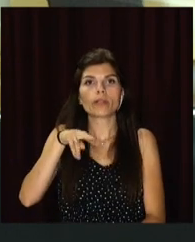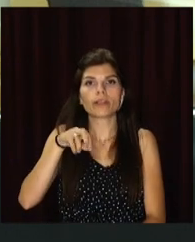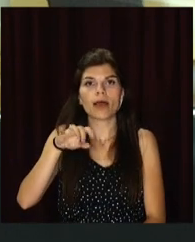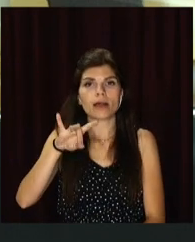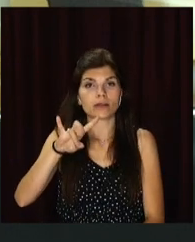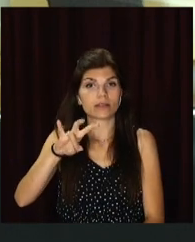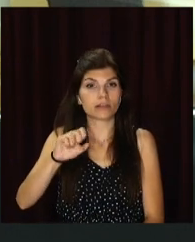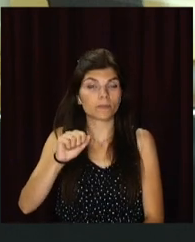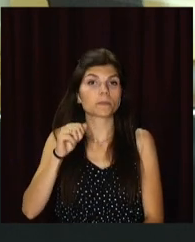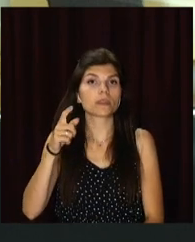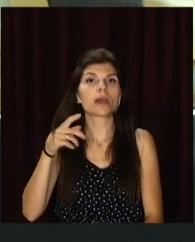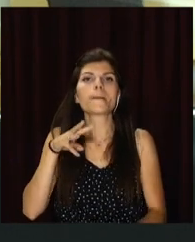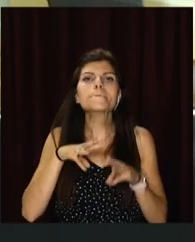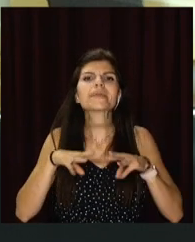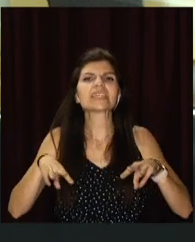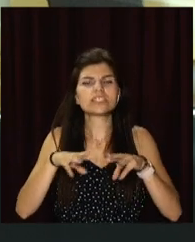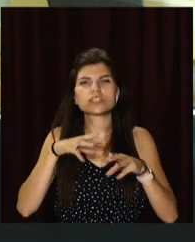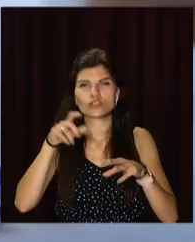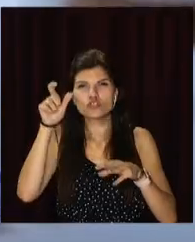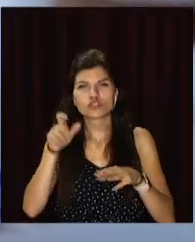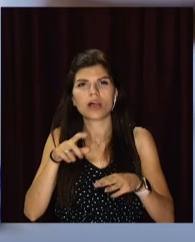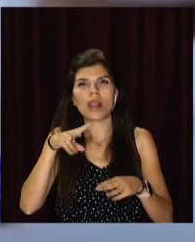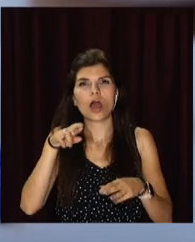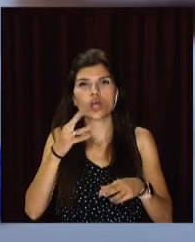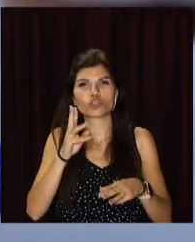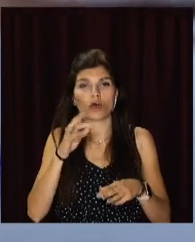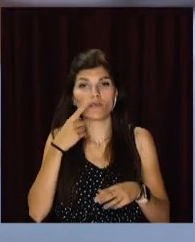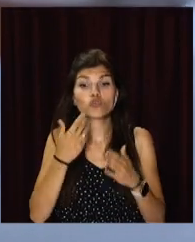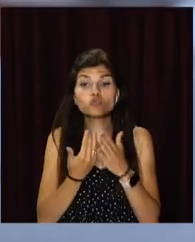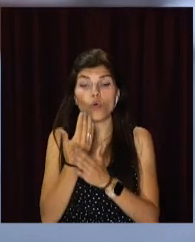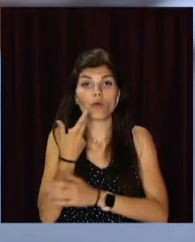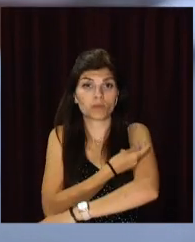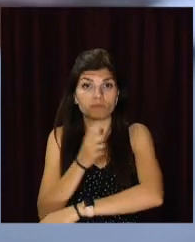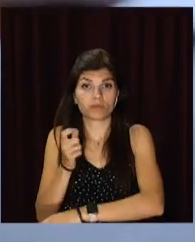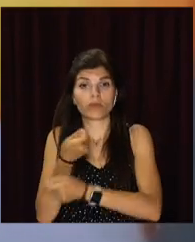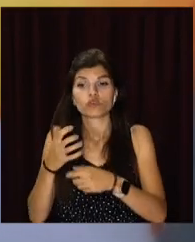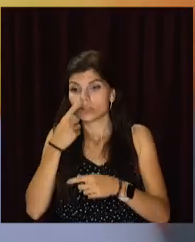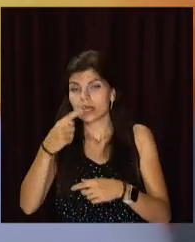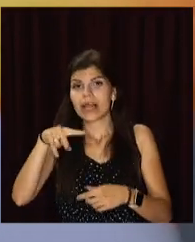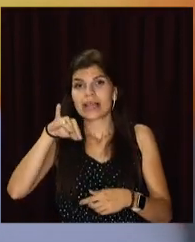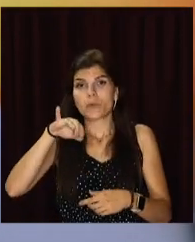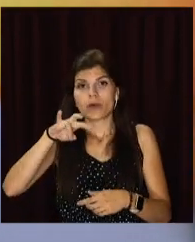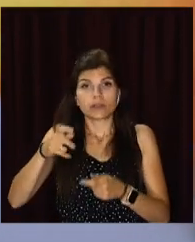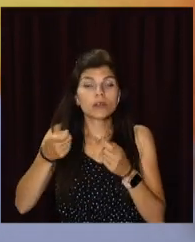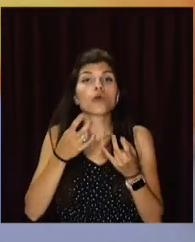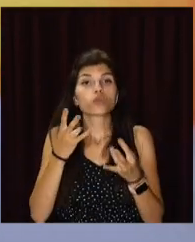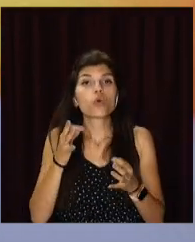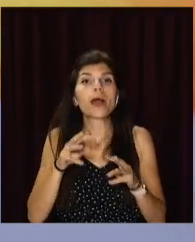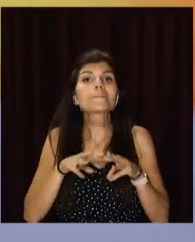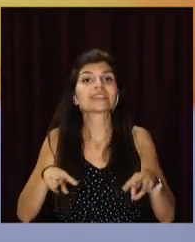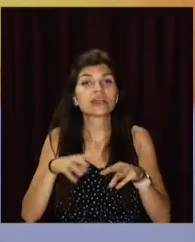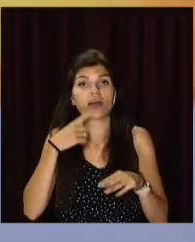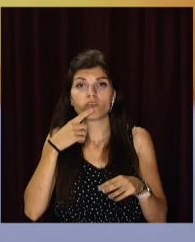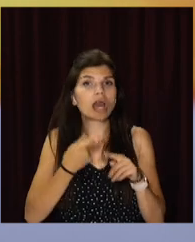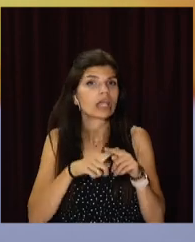це повідомив міністр охорони здоров'я Віктор Ляшко. Новий препарат може з'явитися в Україні вже в липні. Однак, як зазначив міністр, це